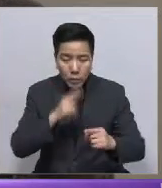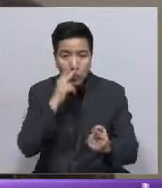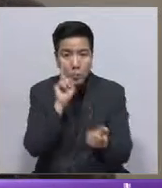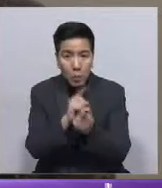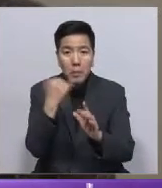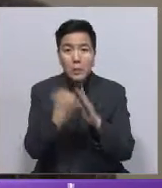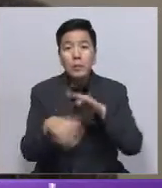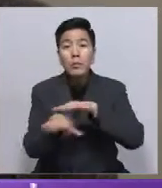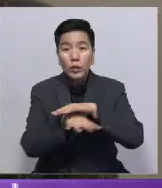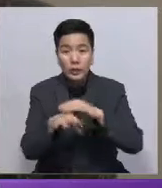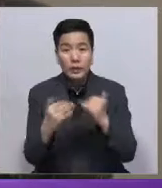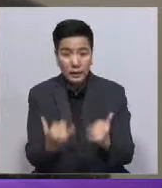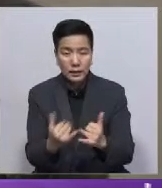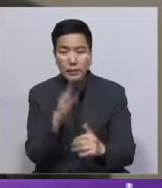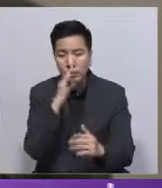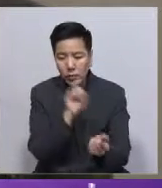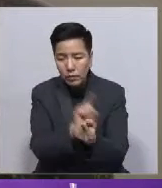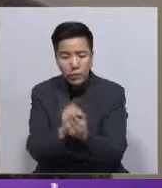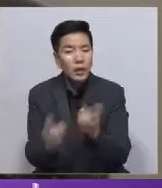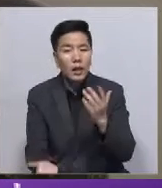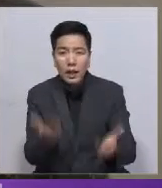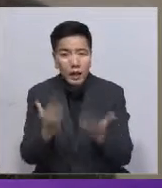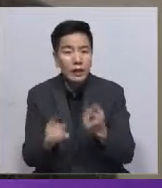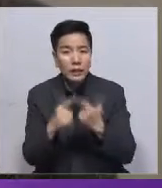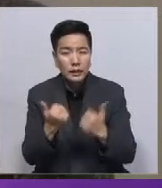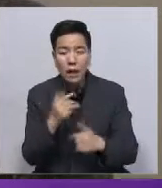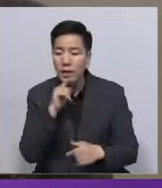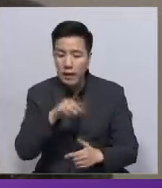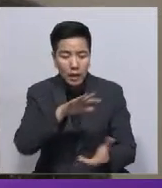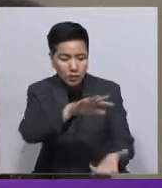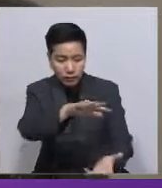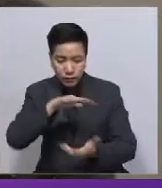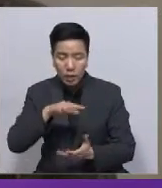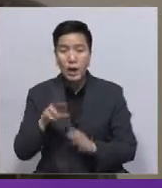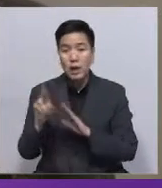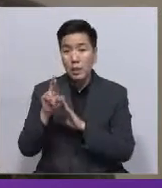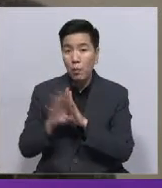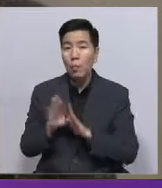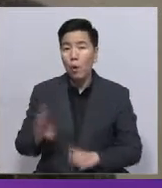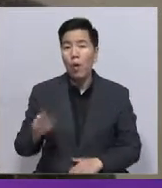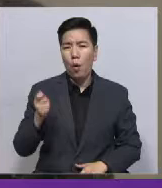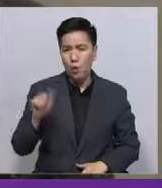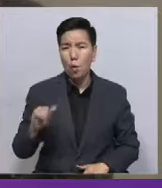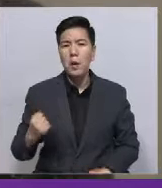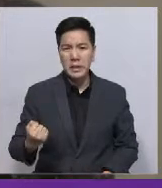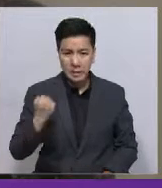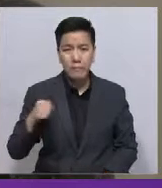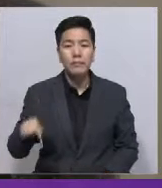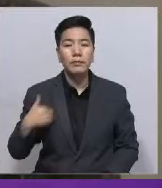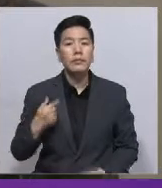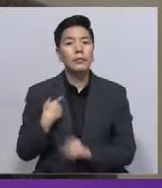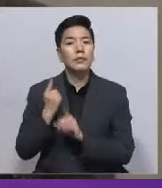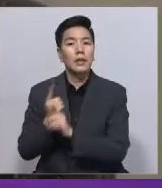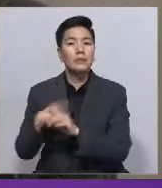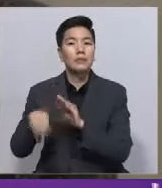บความผิดปกติอะไรต่างๆเนี่ยระบบการเรียกคืนของอย.ก็ยังเข้มข้นอยู่นะเราก็ถือปฏิบัติต